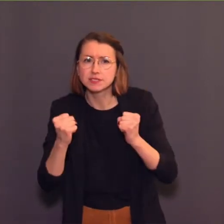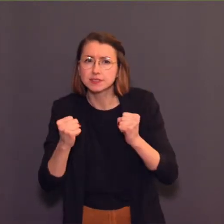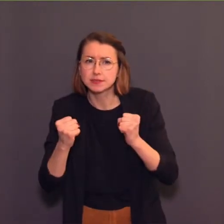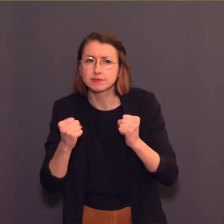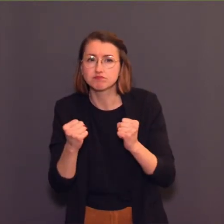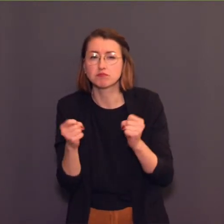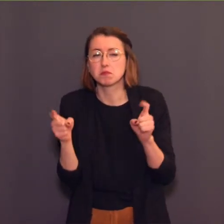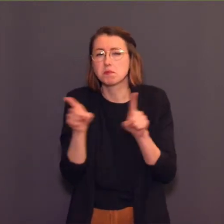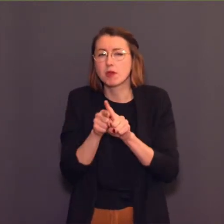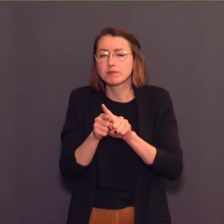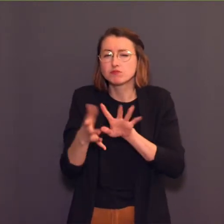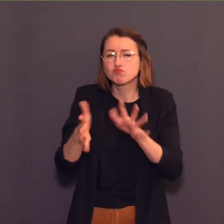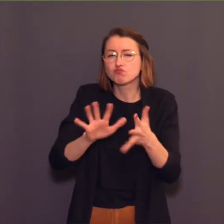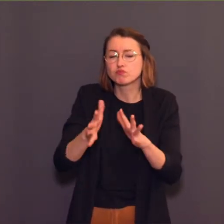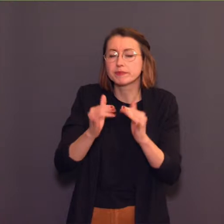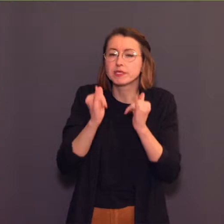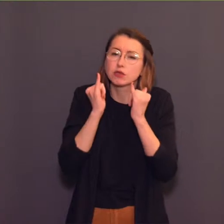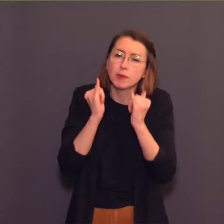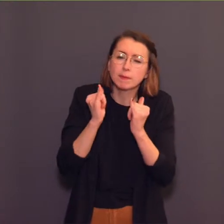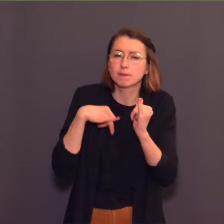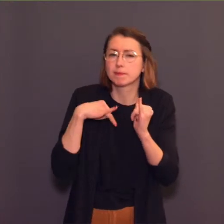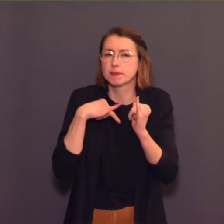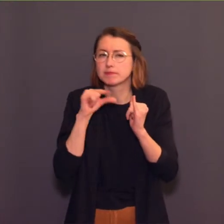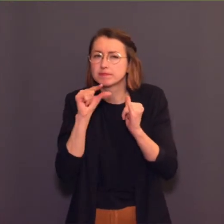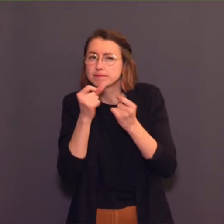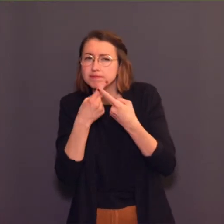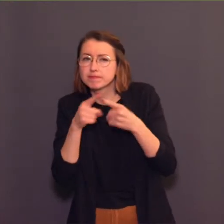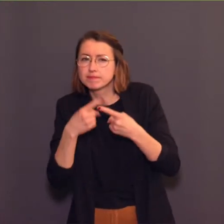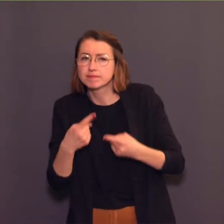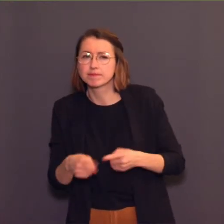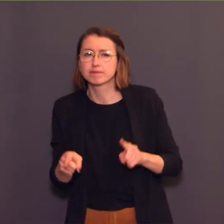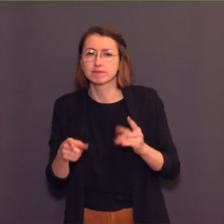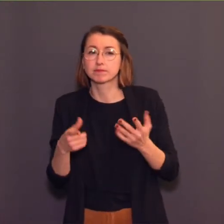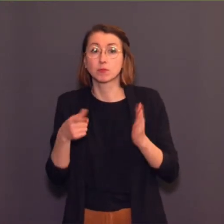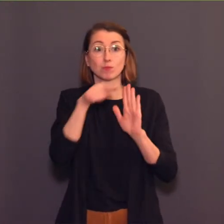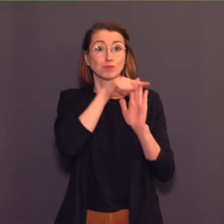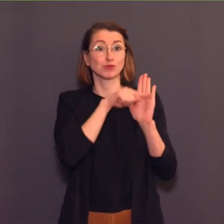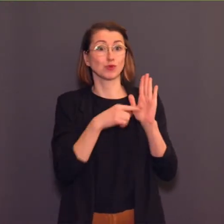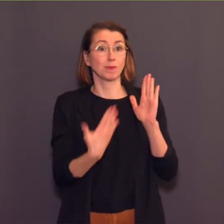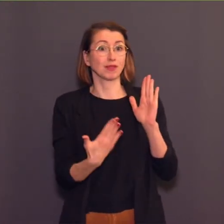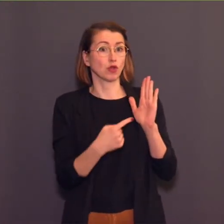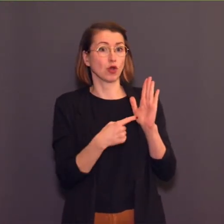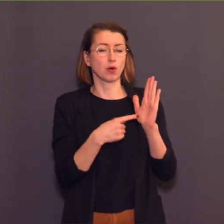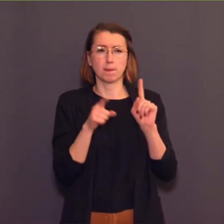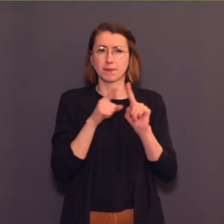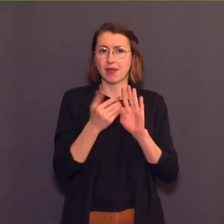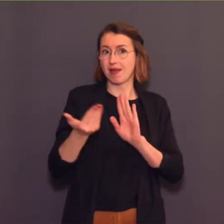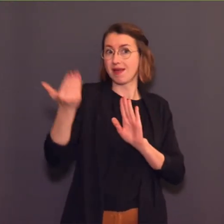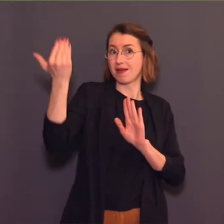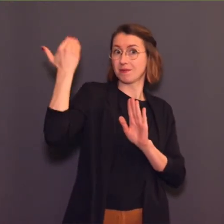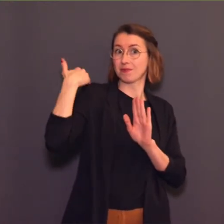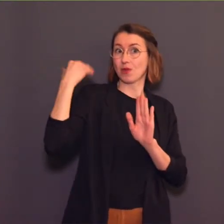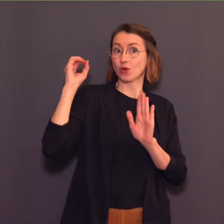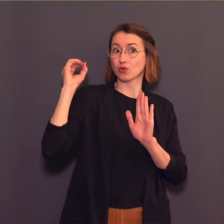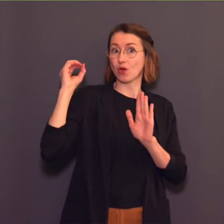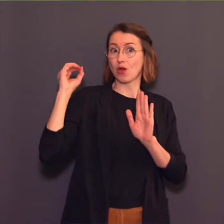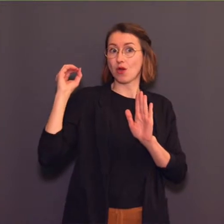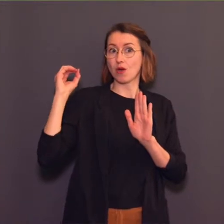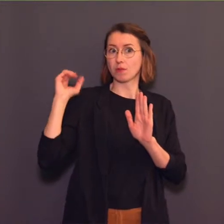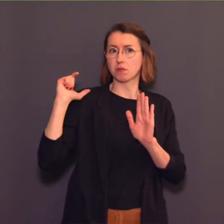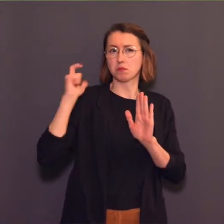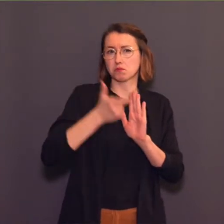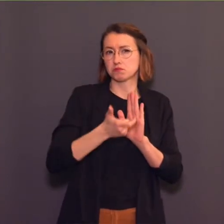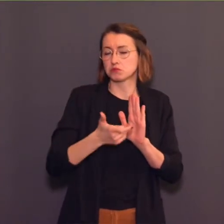notre contexte actuel, les mesures qui sont prises maintenant devraient avoir le même genre d'impact que les mesures qui avaient été prises